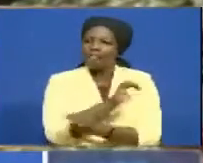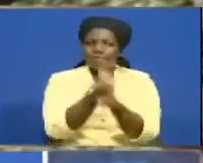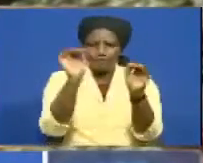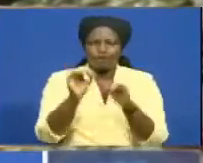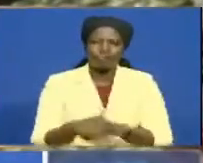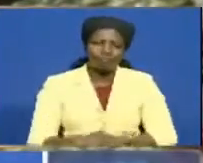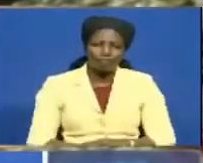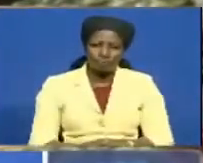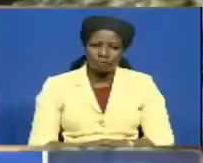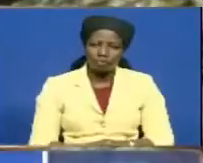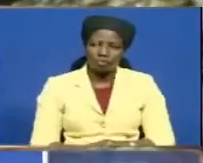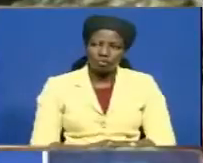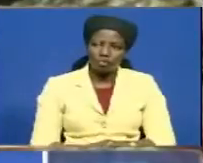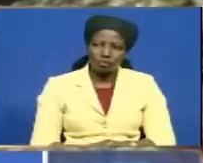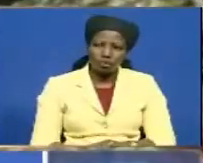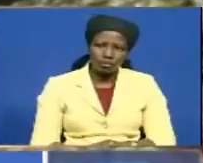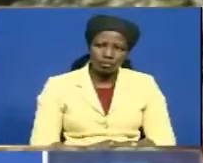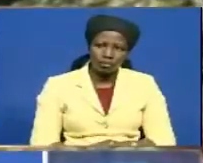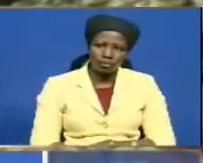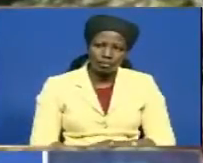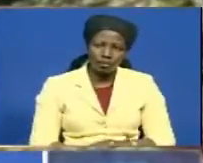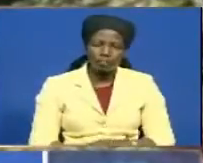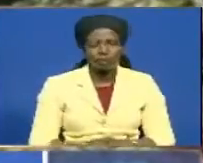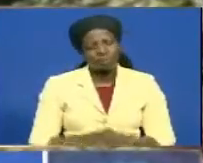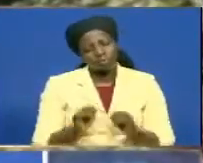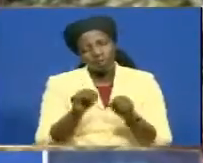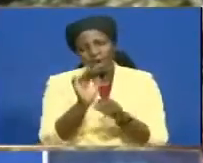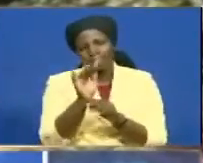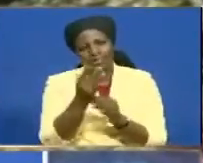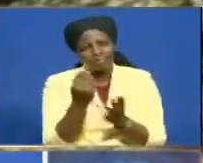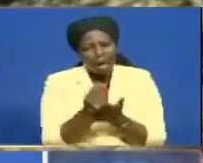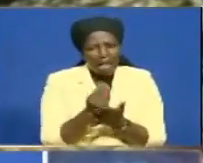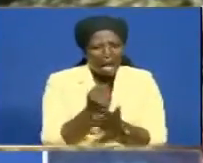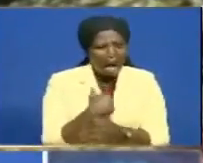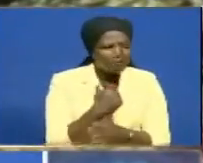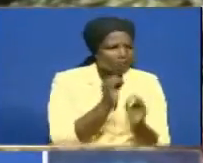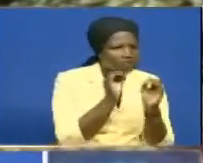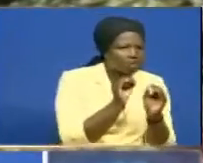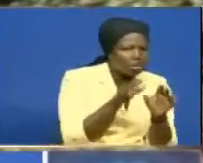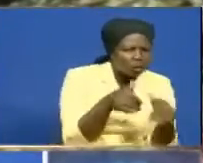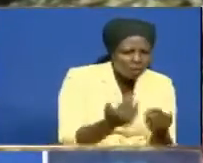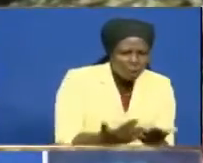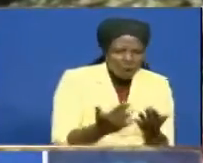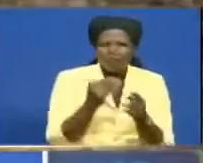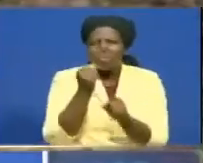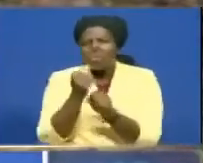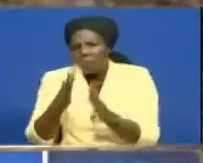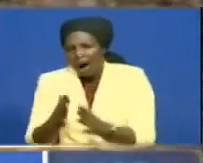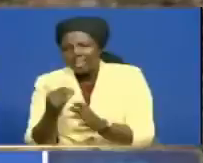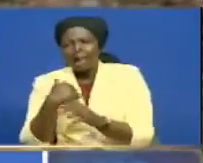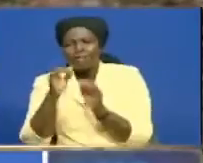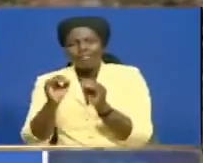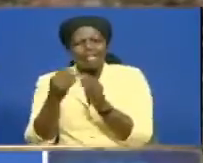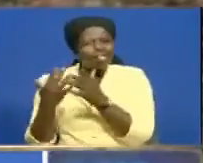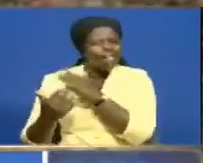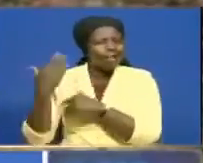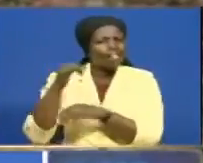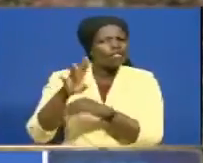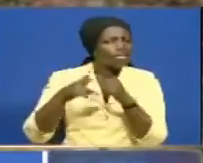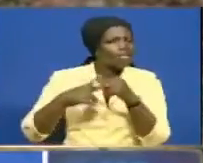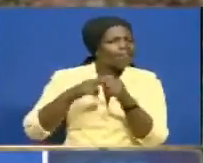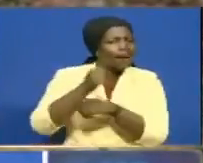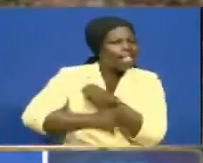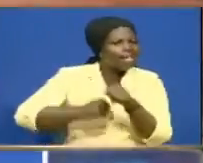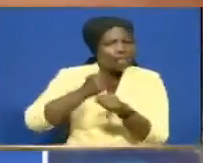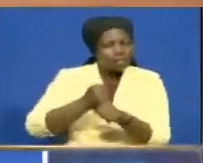anaweza kujiuliza ni pesa hakuna, ni wafanyikazi hakuna kwa miaka hiyo 47. Wanawake wajawazito